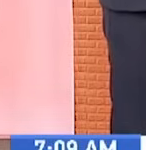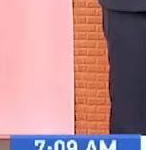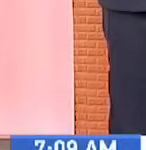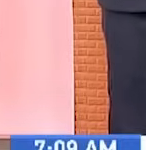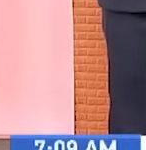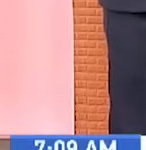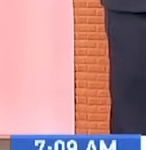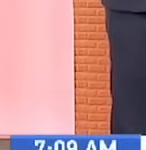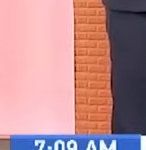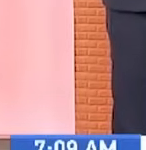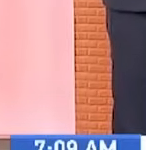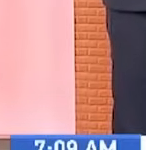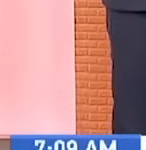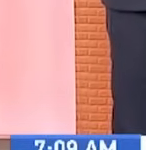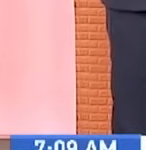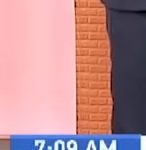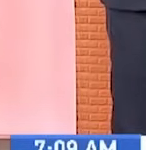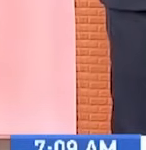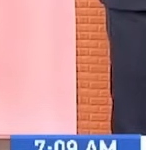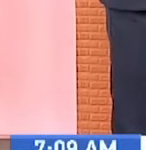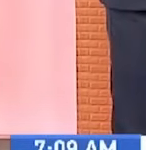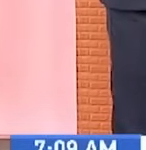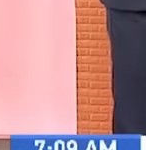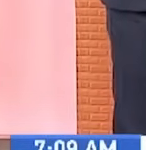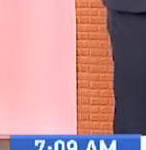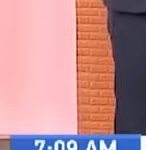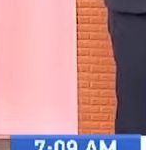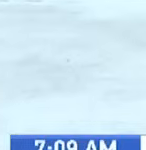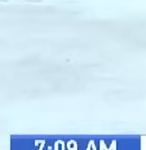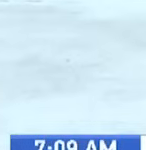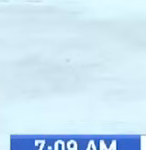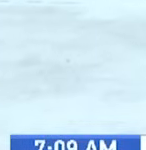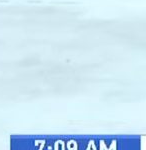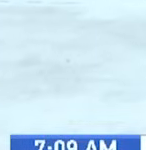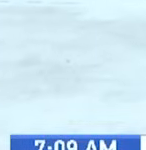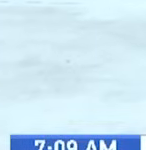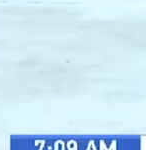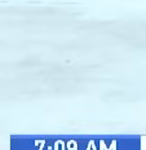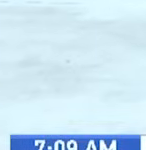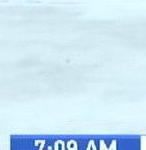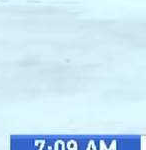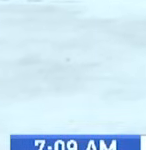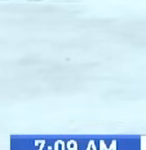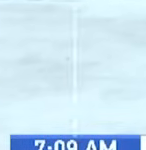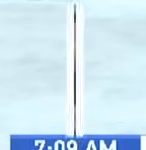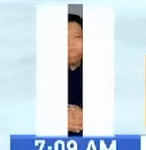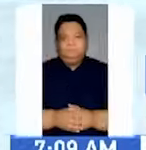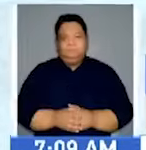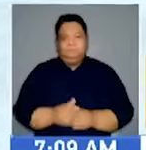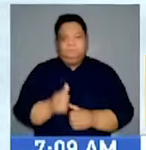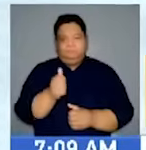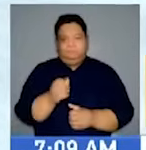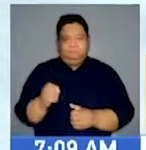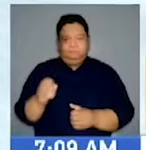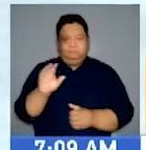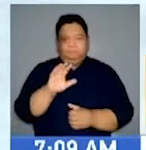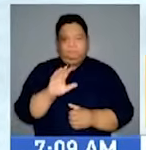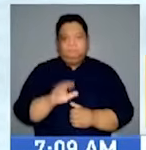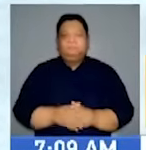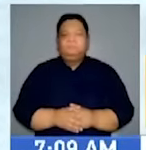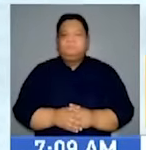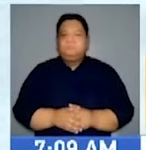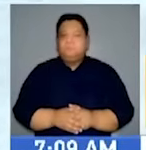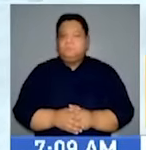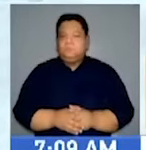May unang balita, si Darlene Kai. Darlene? Good morning, Ivan. Matapos ang 6 na buwang pagsasaayos ay